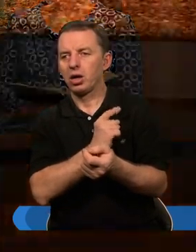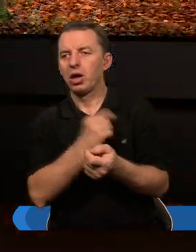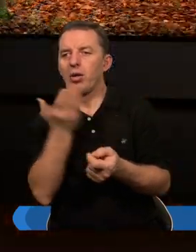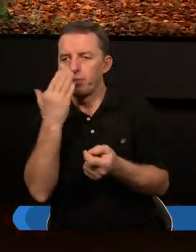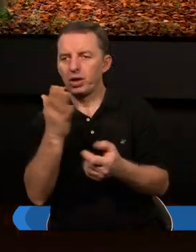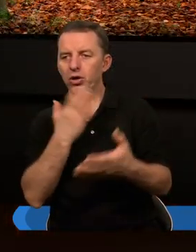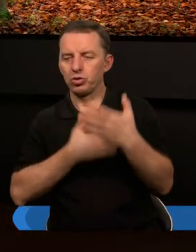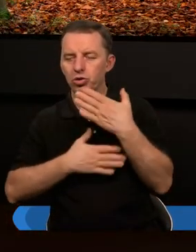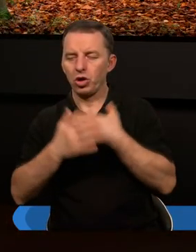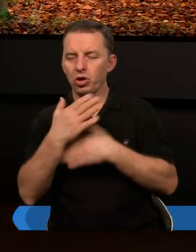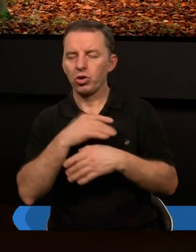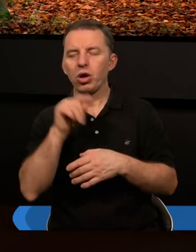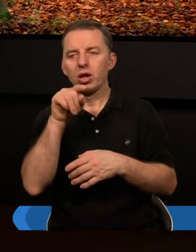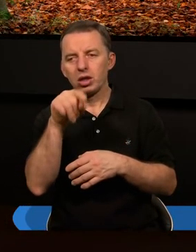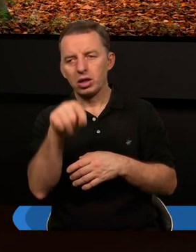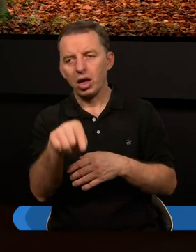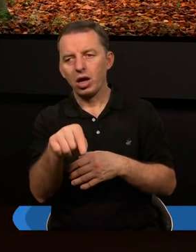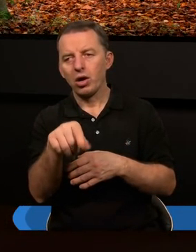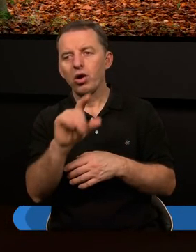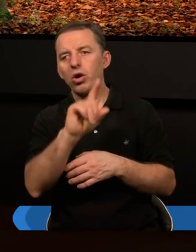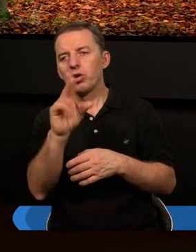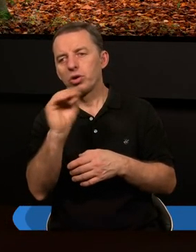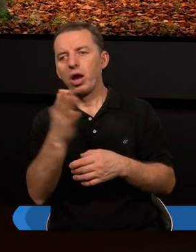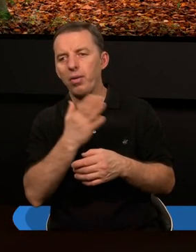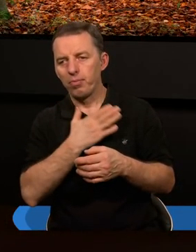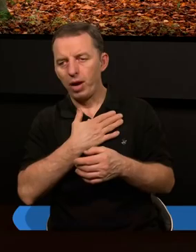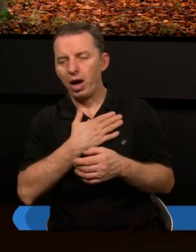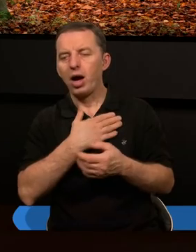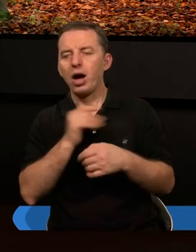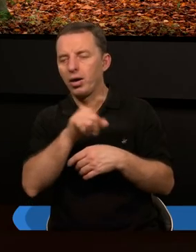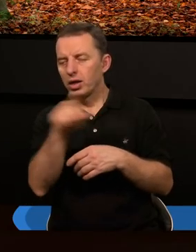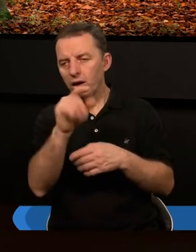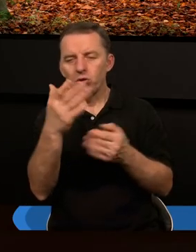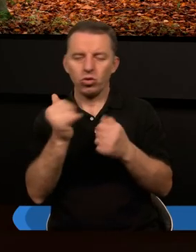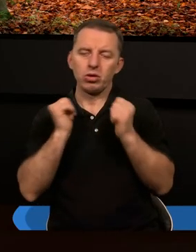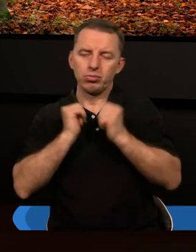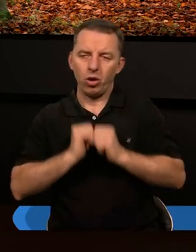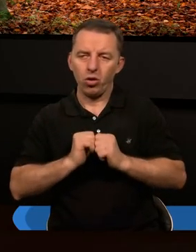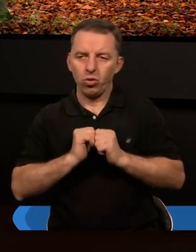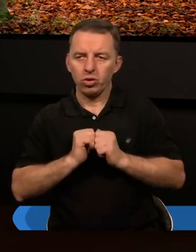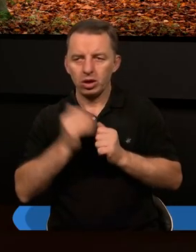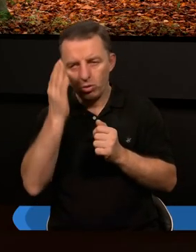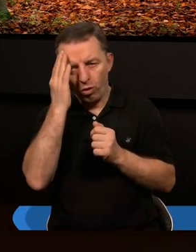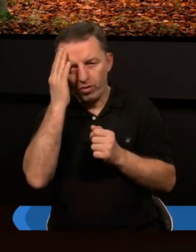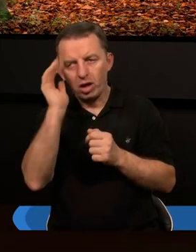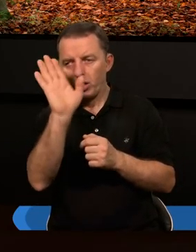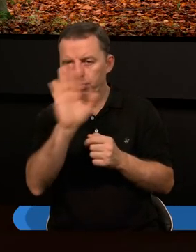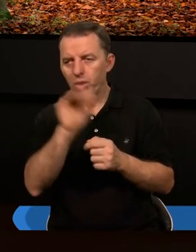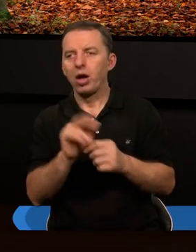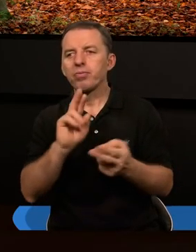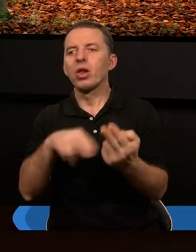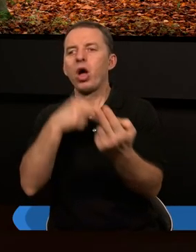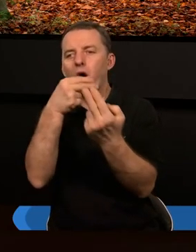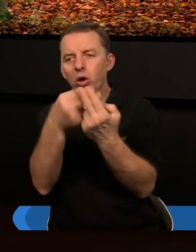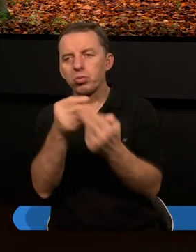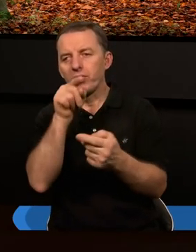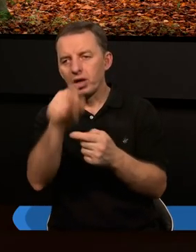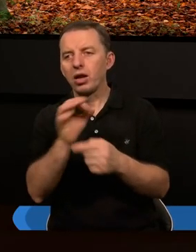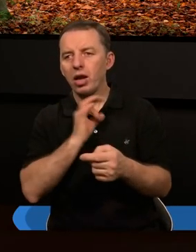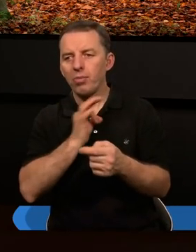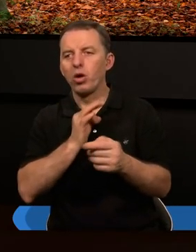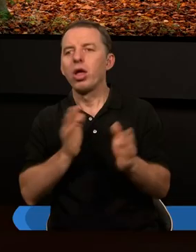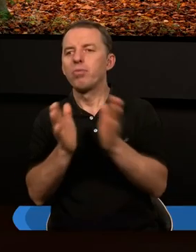Czy ja się bardziej cieszyłam z tego, że mam ich z głowy, czy z tego, że Bóg odpowiada w ten sposób